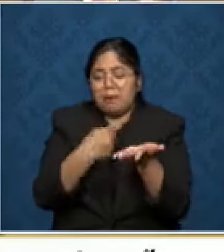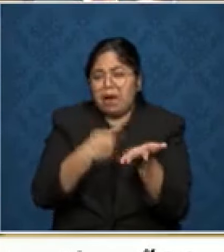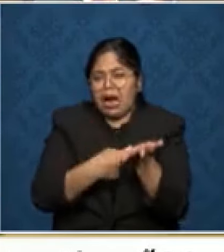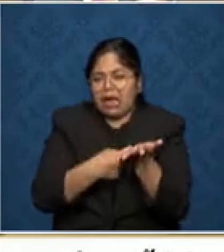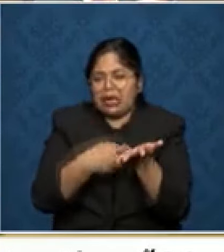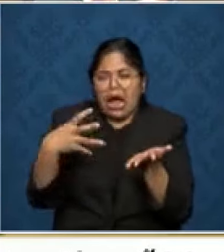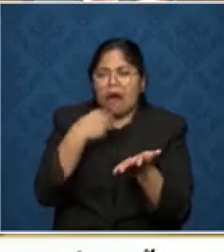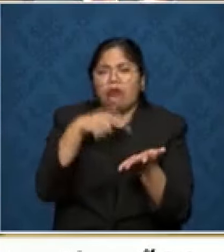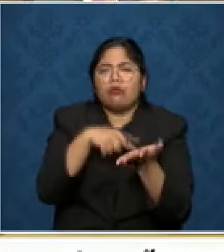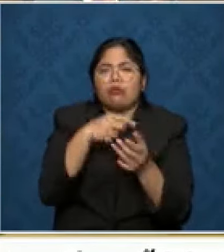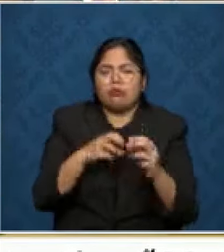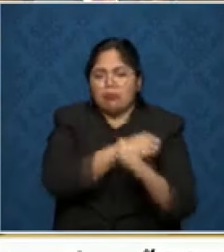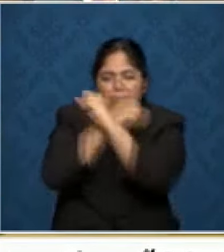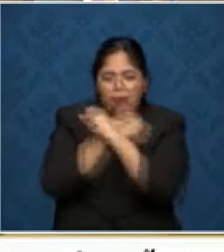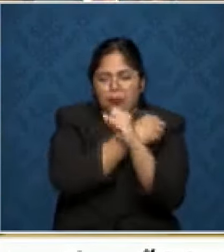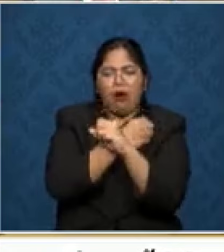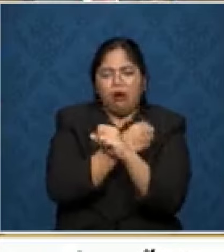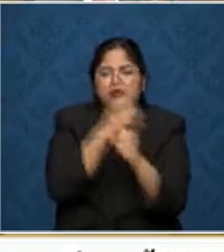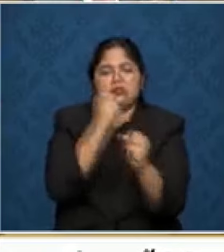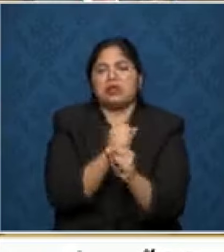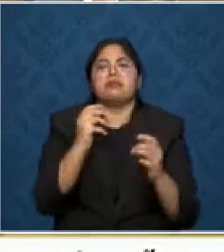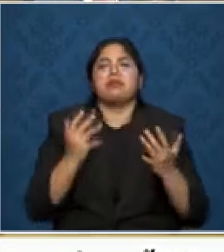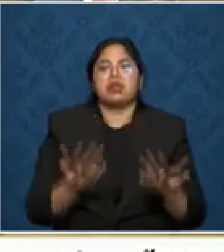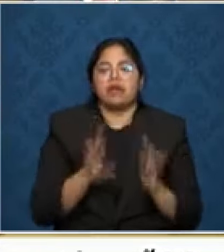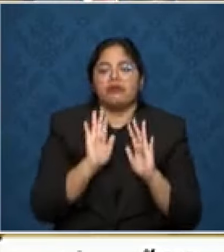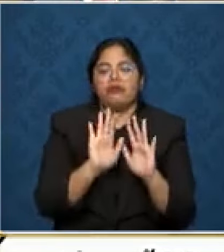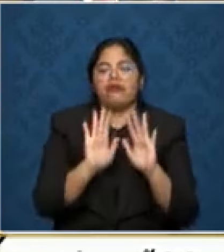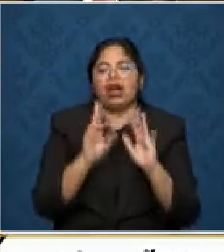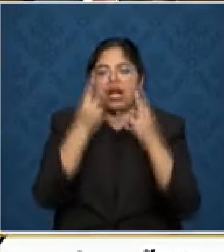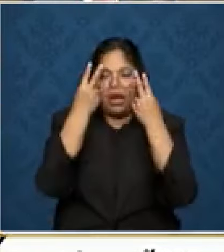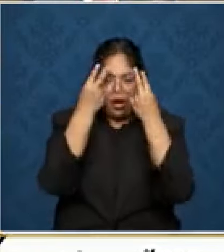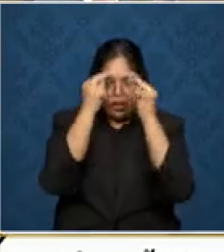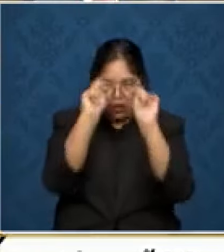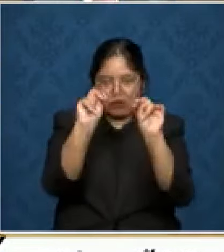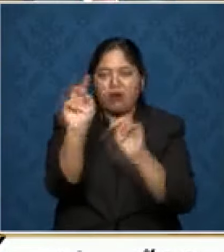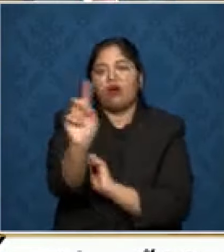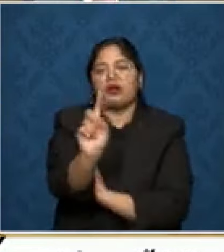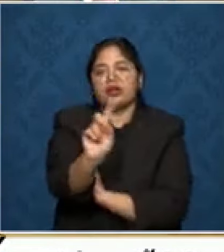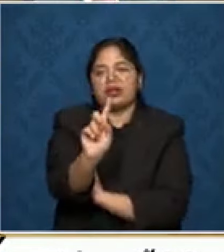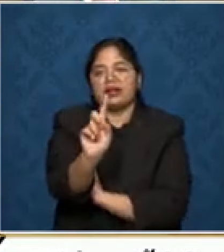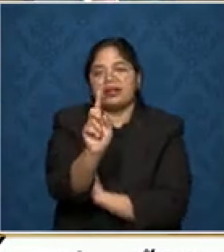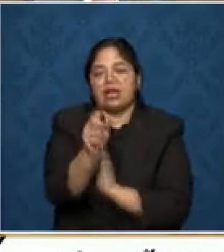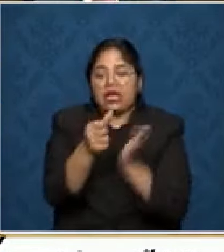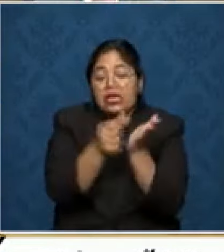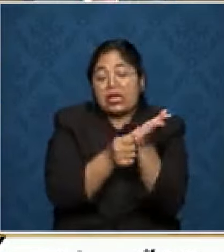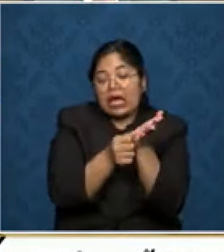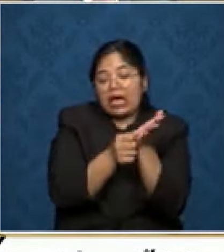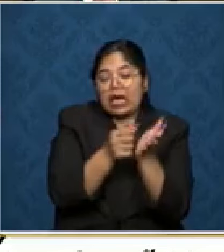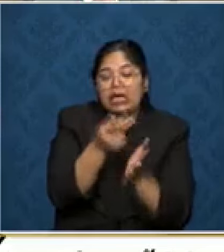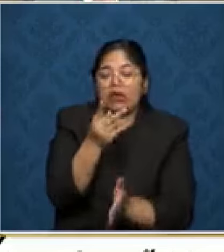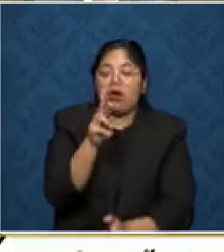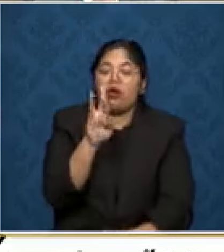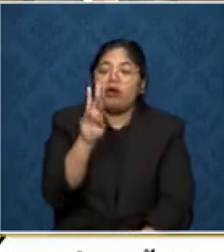ไงผมถึงขอฝากท่านนายกครับปรับครมเที่ยวนี้